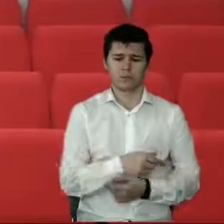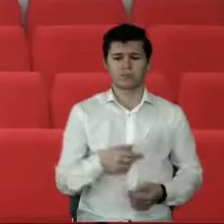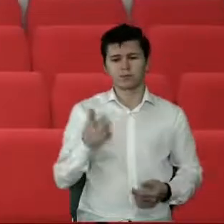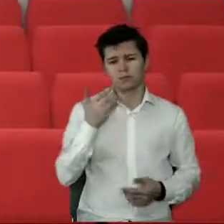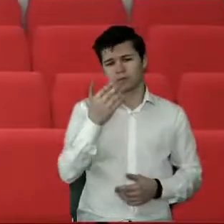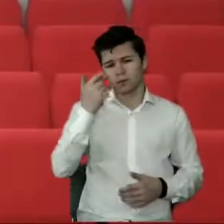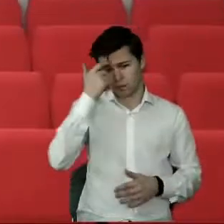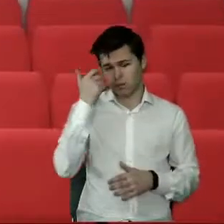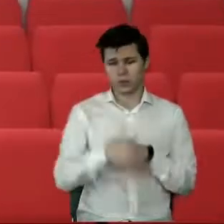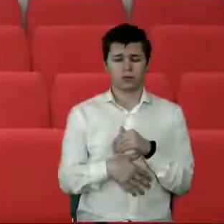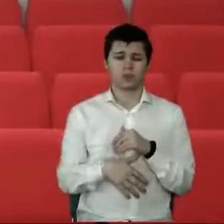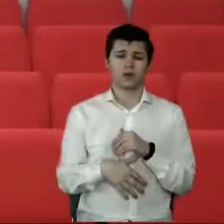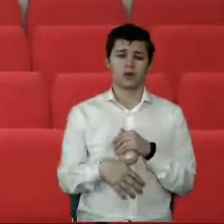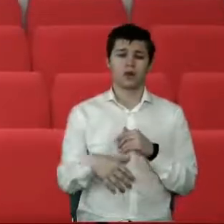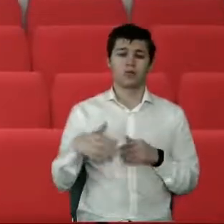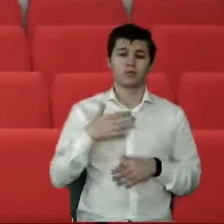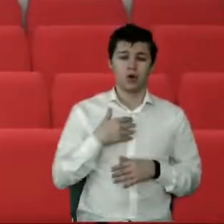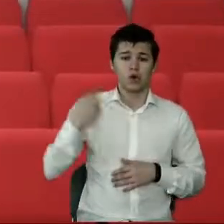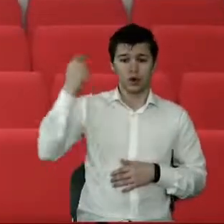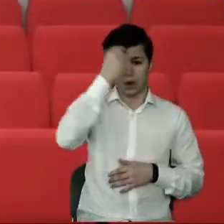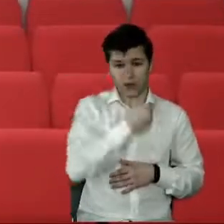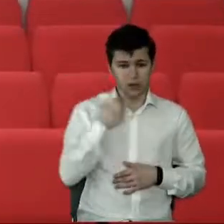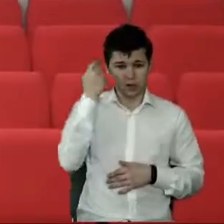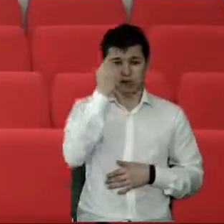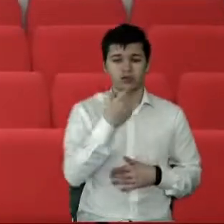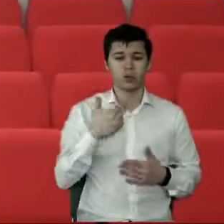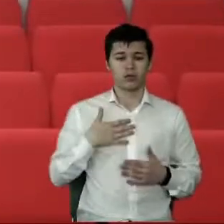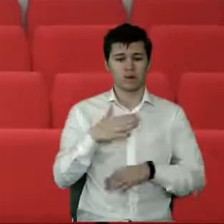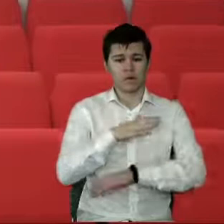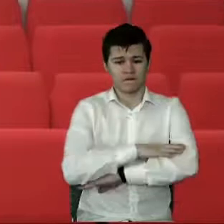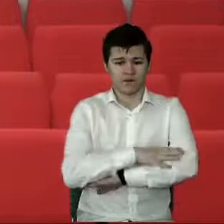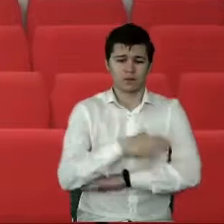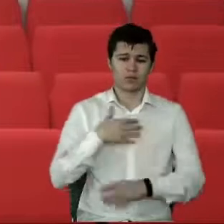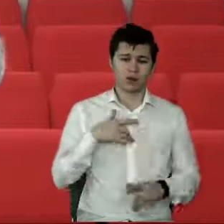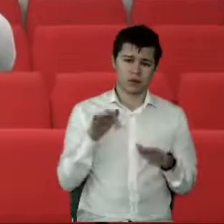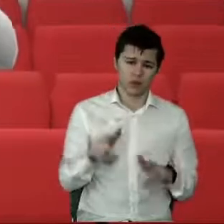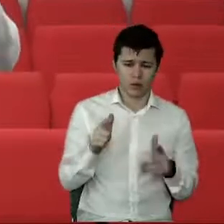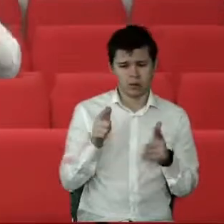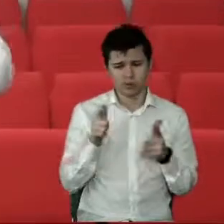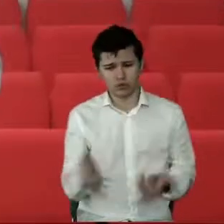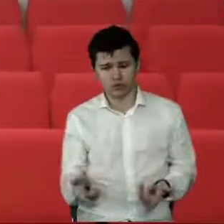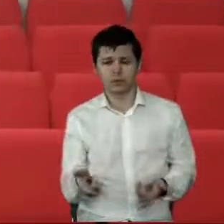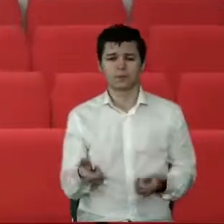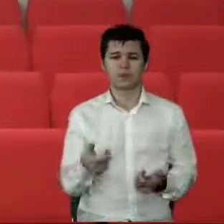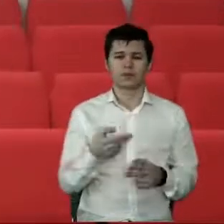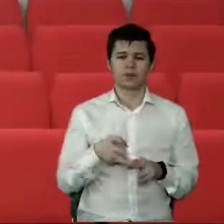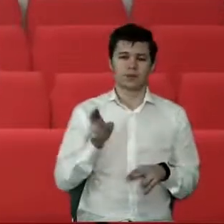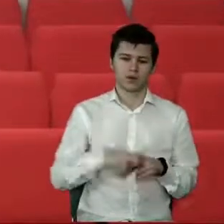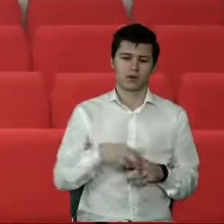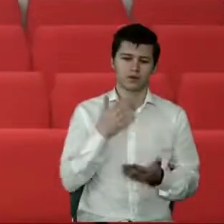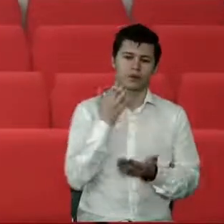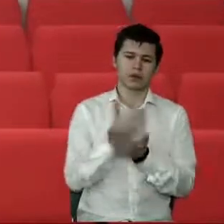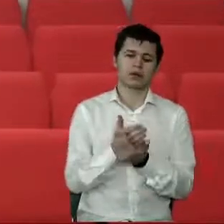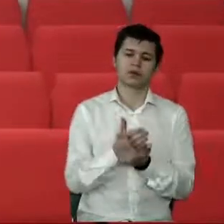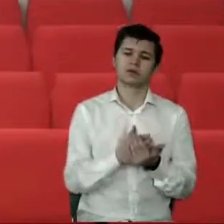личная жизнь, она является тем критерием, на который смотрят остальные люди. Не наши слова, которые мы говорим, не